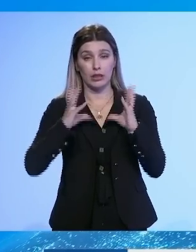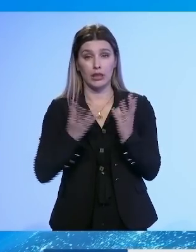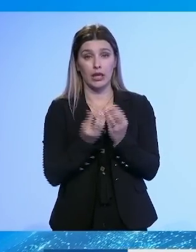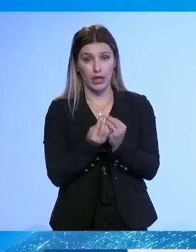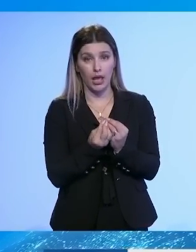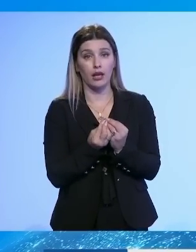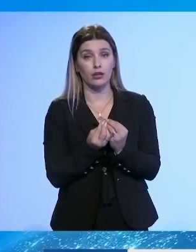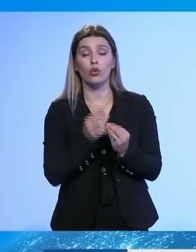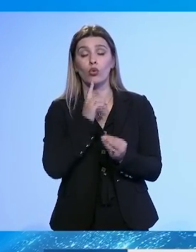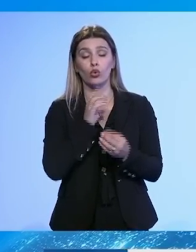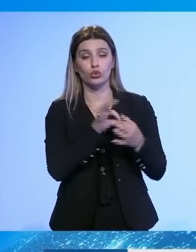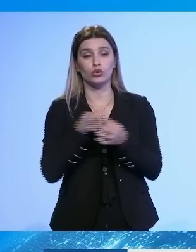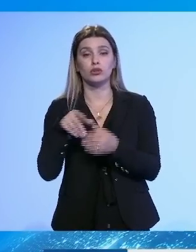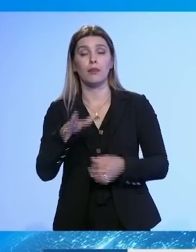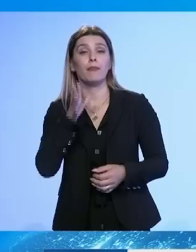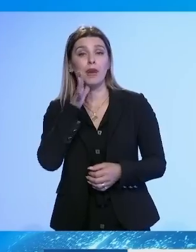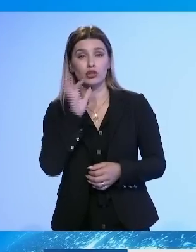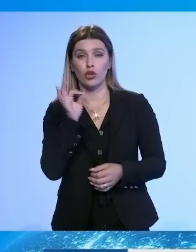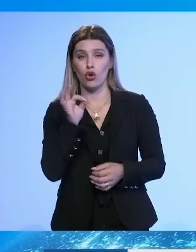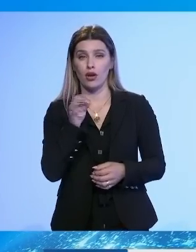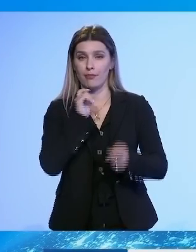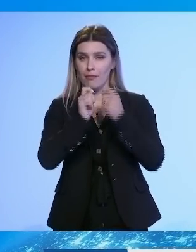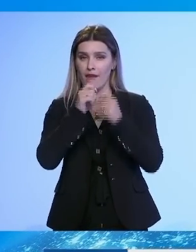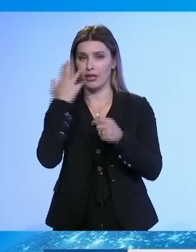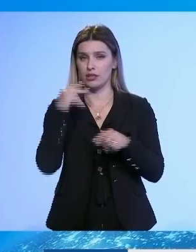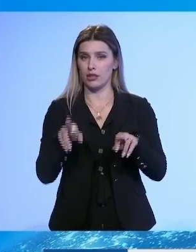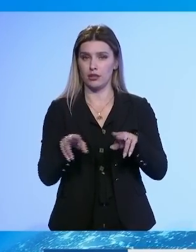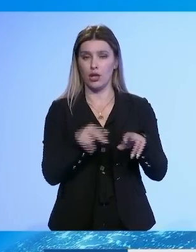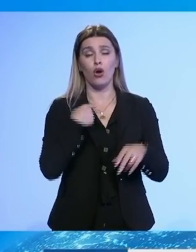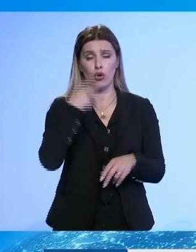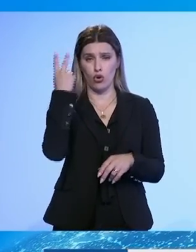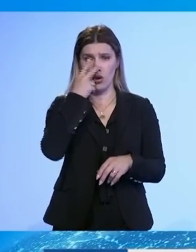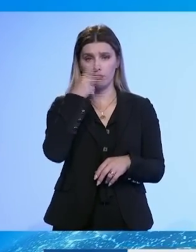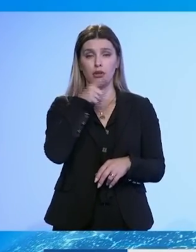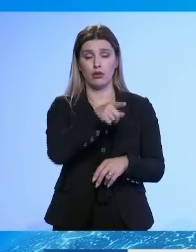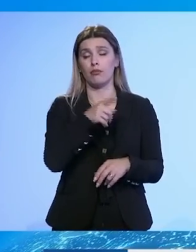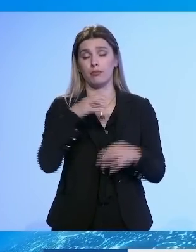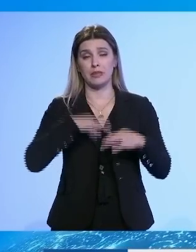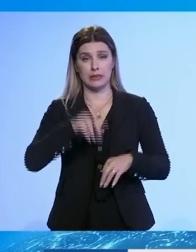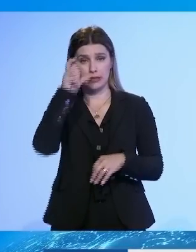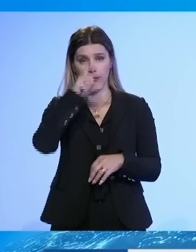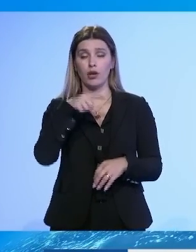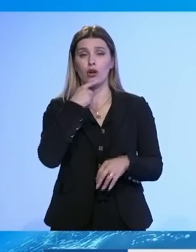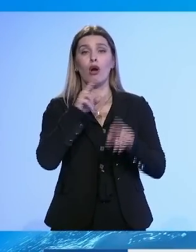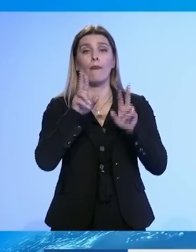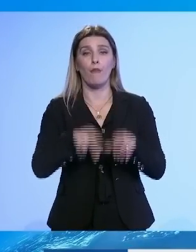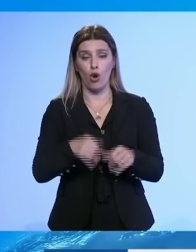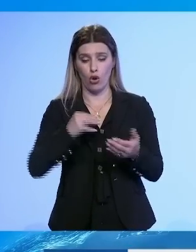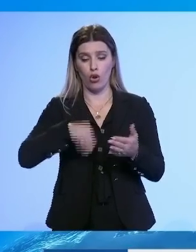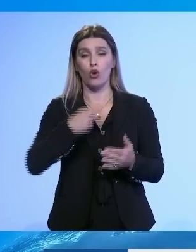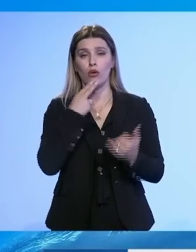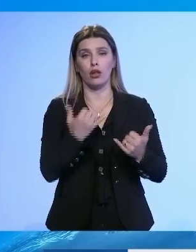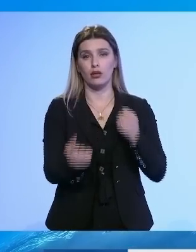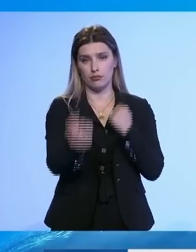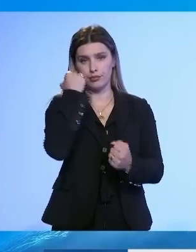cilës është aneksi i Ohrit. E kam të qartë tani që presidenti i Serbisë i ka thënë po marrëveshjes për të mos e nënshkruar dhe tani janë kohë dhe